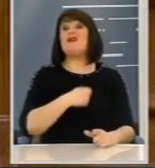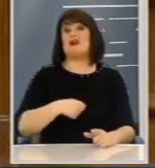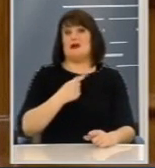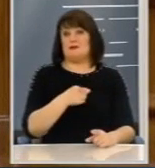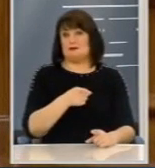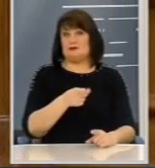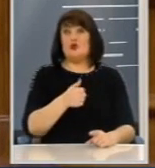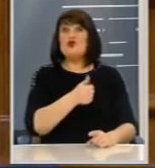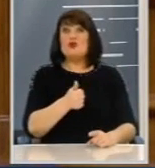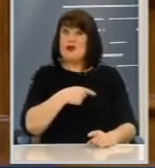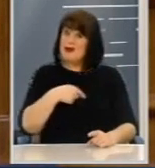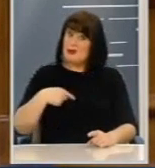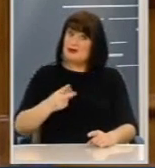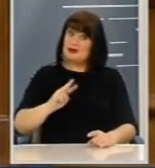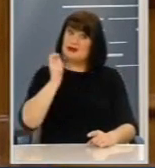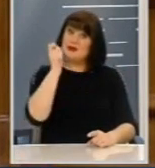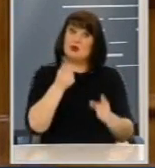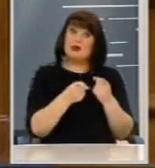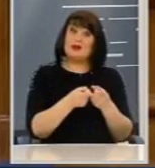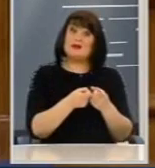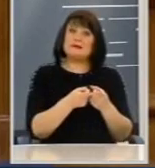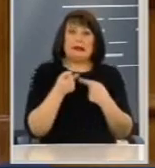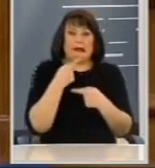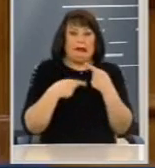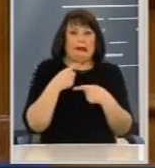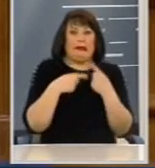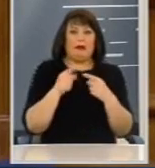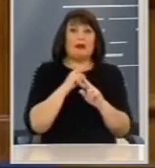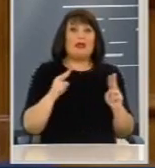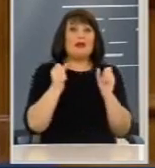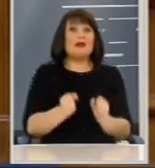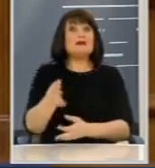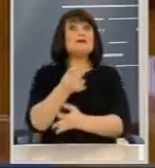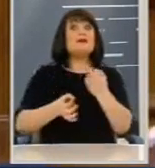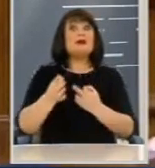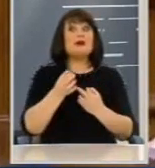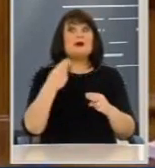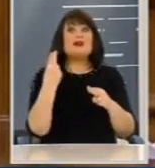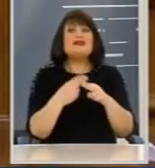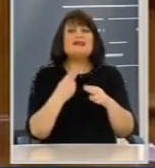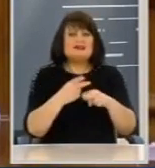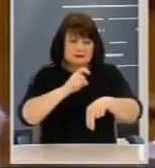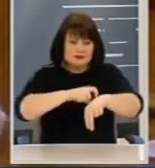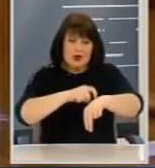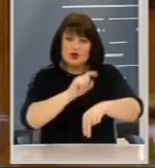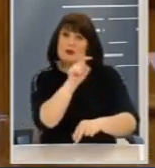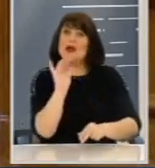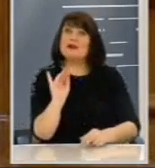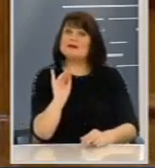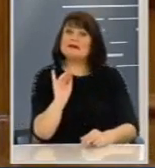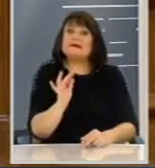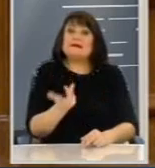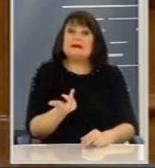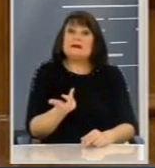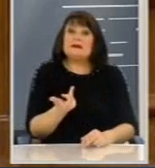μόνο να προσπαθεί να υπεκφύγει, να μην πάρει σαφή θέση στο κρίσιμο ερώτημα των ημερών σε σχέση